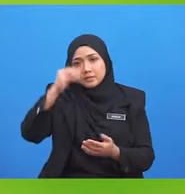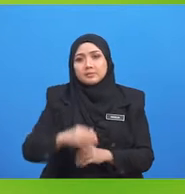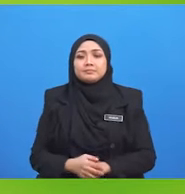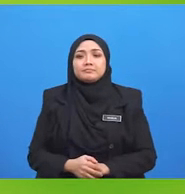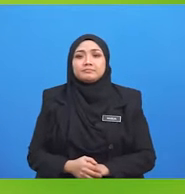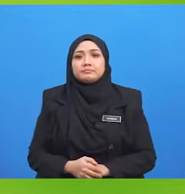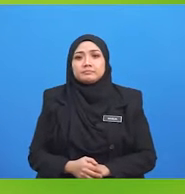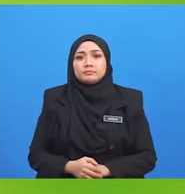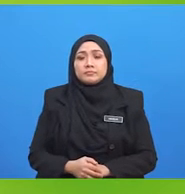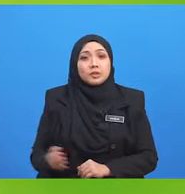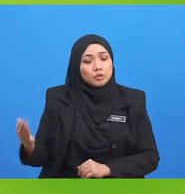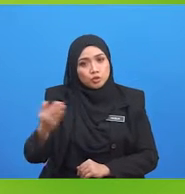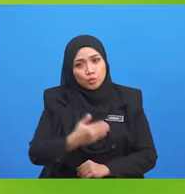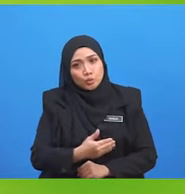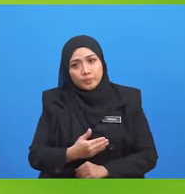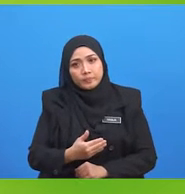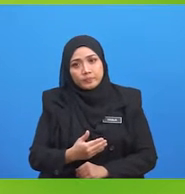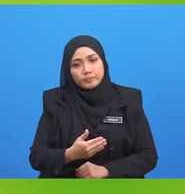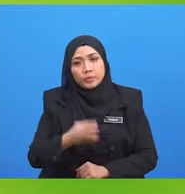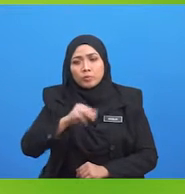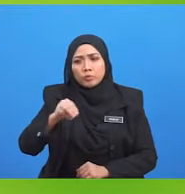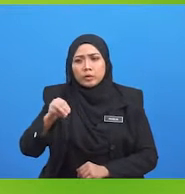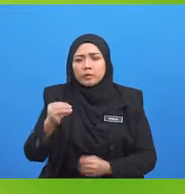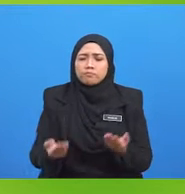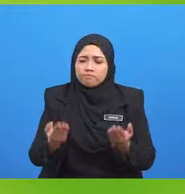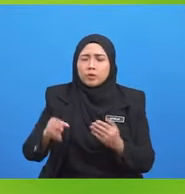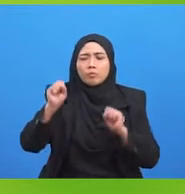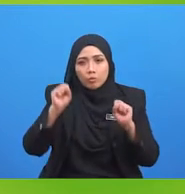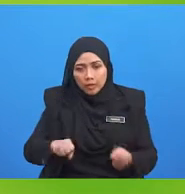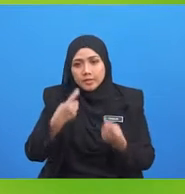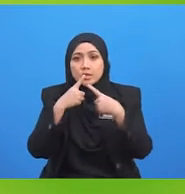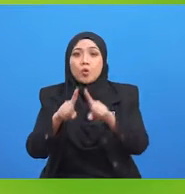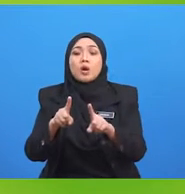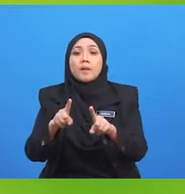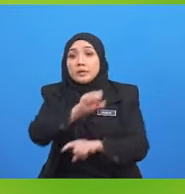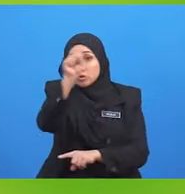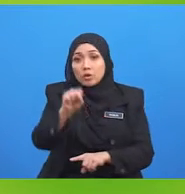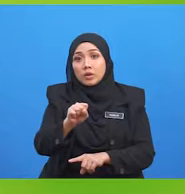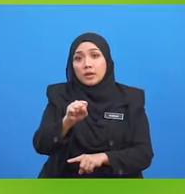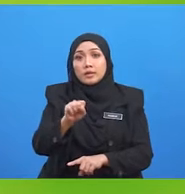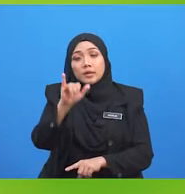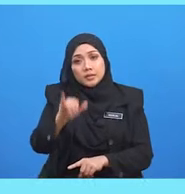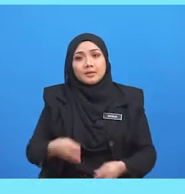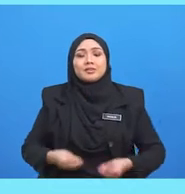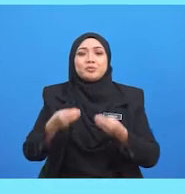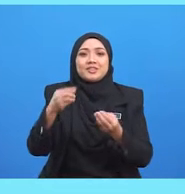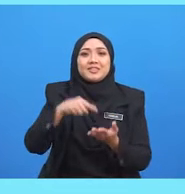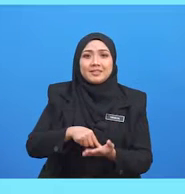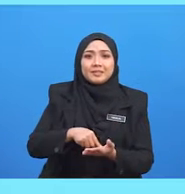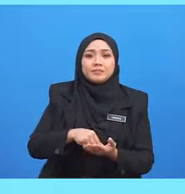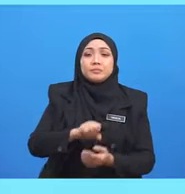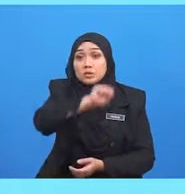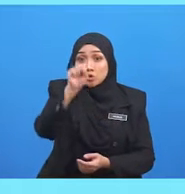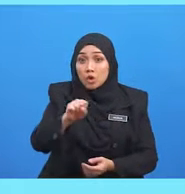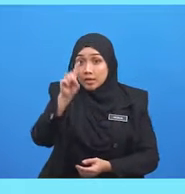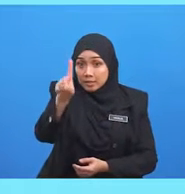Jom, Ustazah tahu kamu semua pasti boleh menjawab soalan yang diberi dengan baik. Soalan